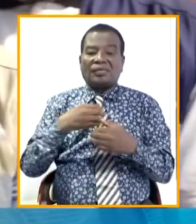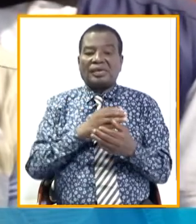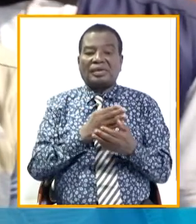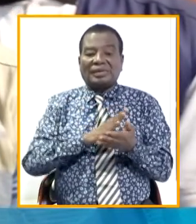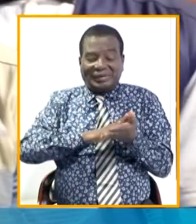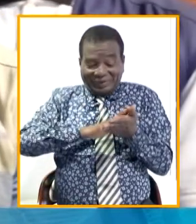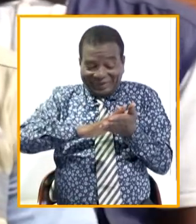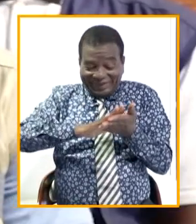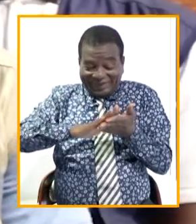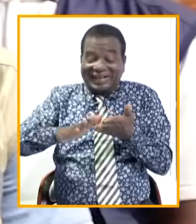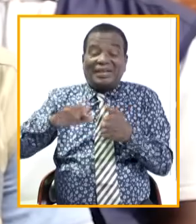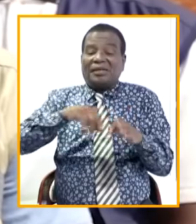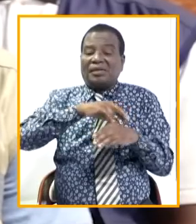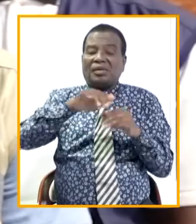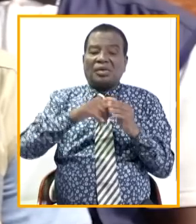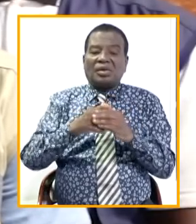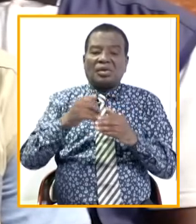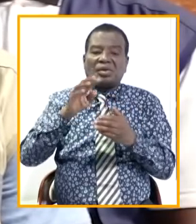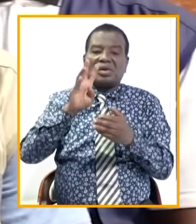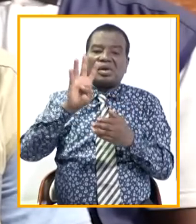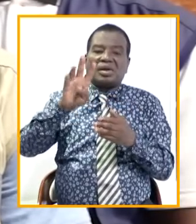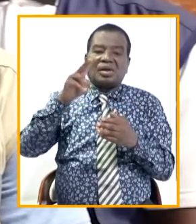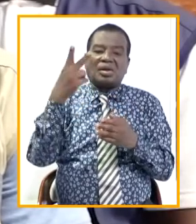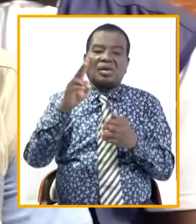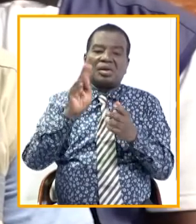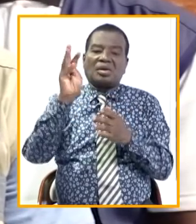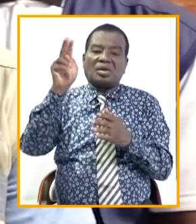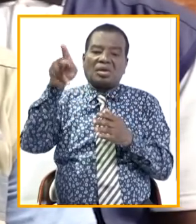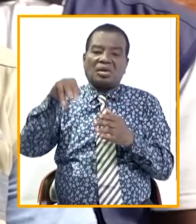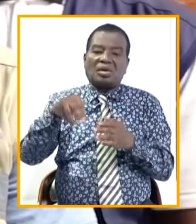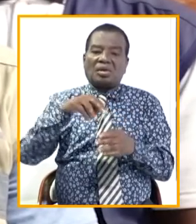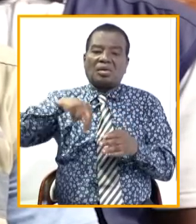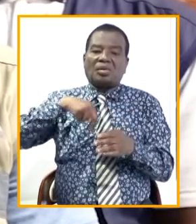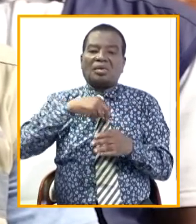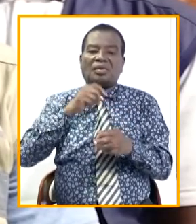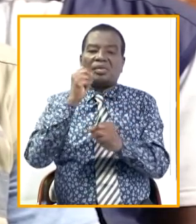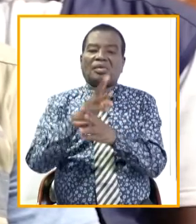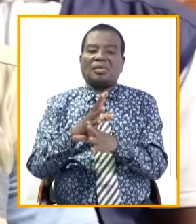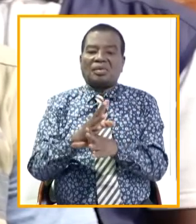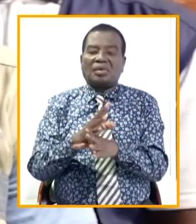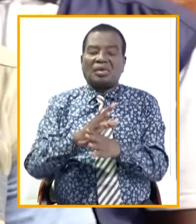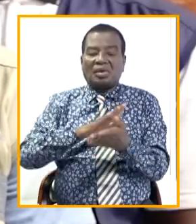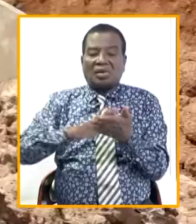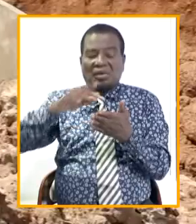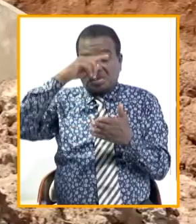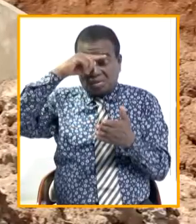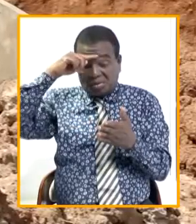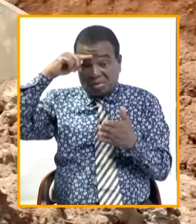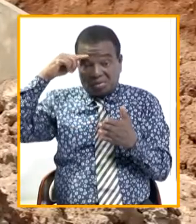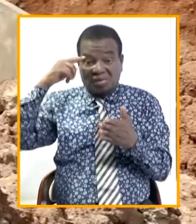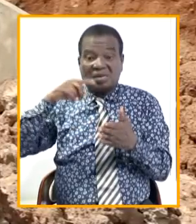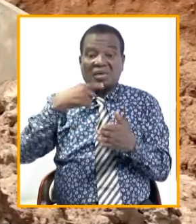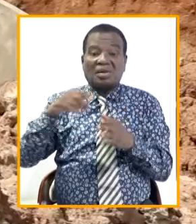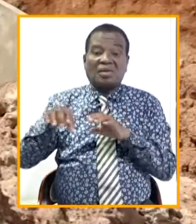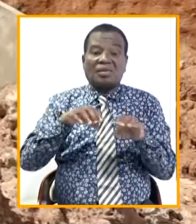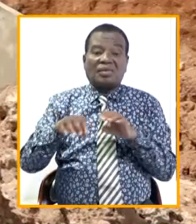qui sont déjà exécutés sur 42 km, sur les 114. Nous avons déjà le béton bitumineux, c'est-à-dire la couche de roulement qui est